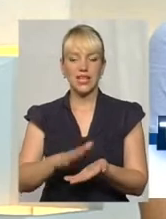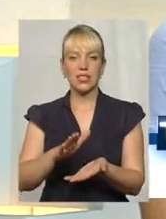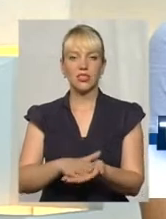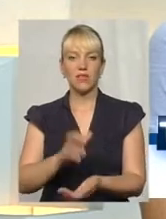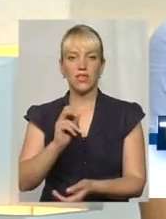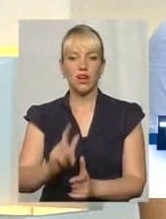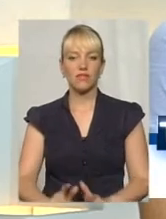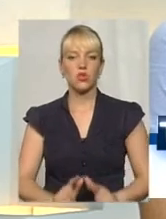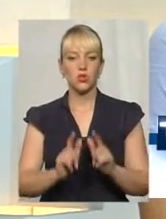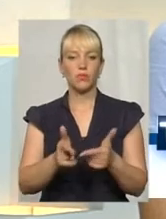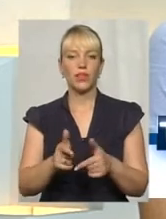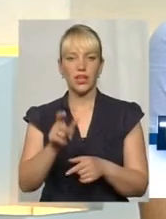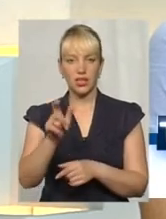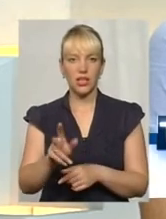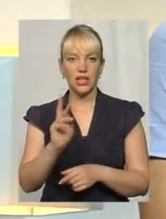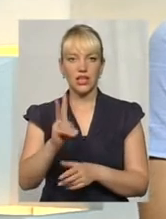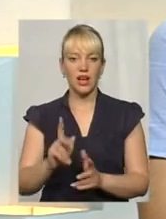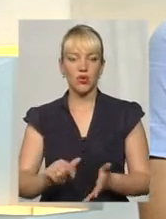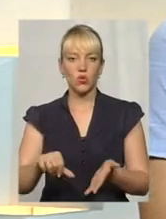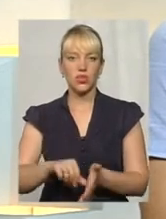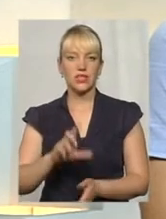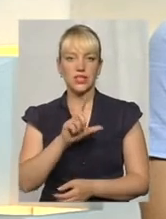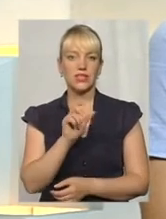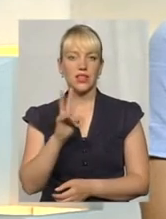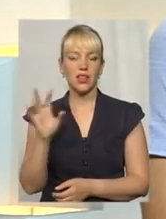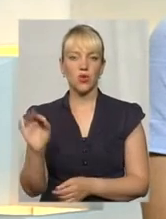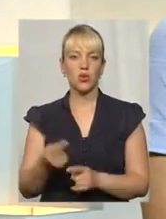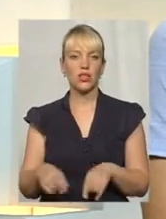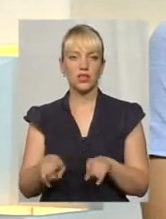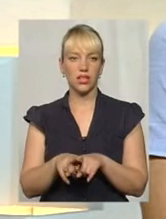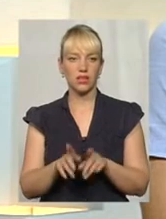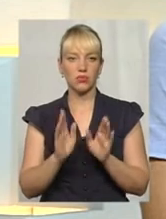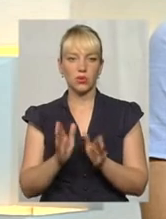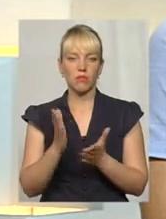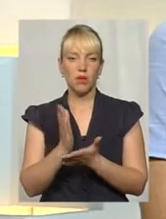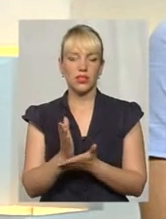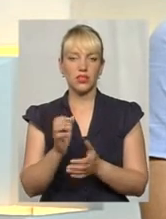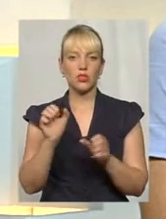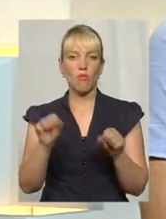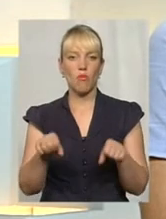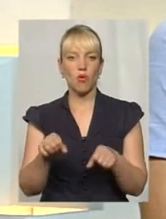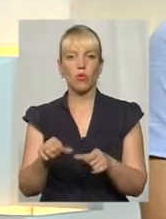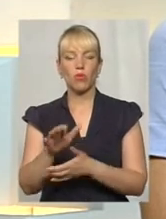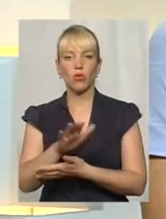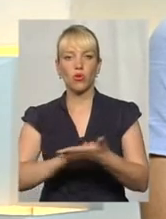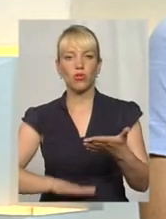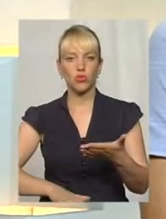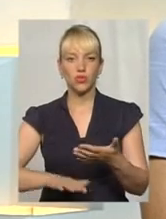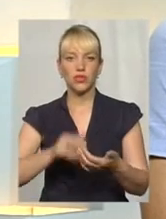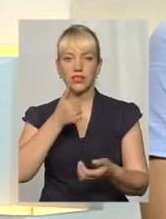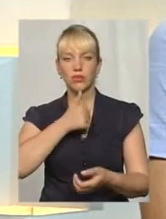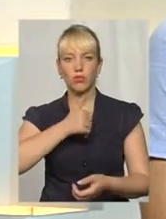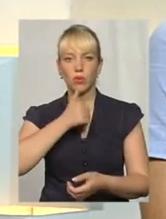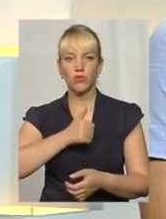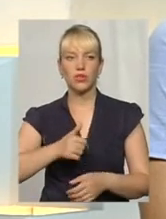як вступник, зареєструватися як учасник ЗНО і таким чином матимуть змогу продовжити, принаймні